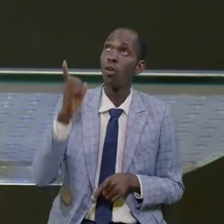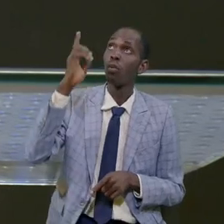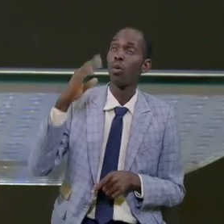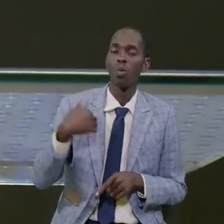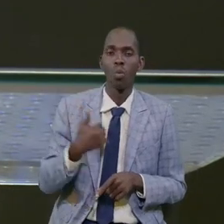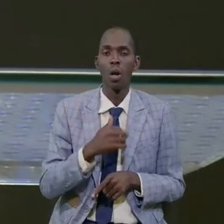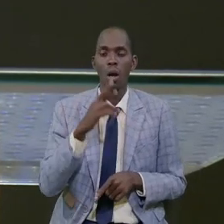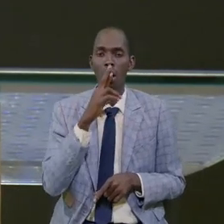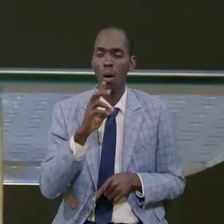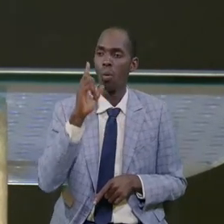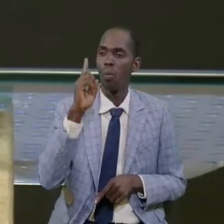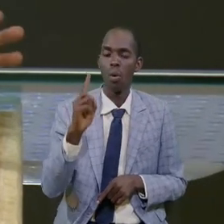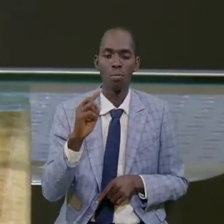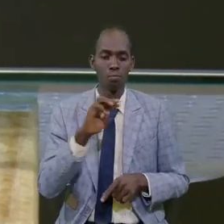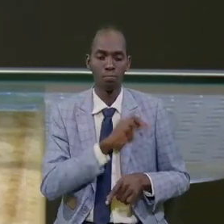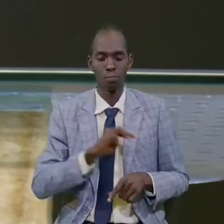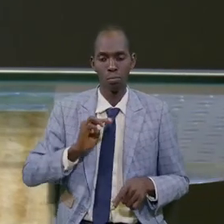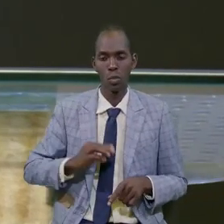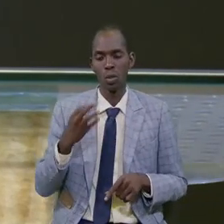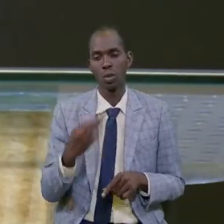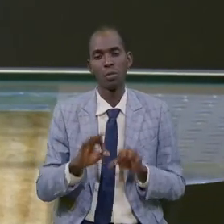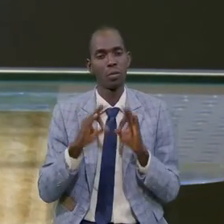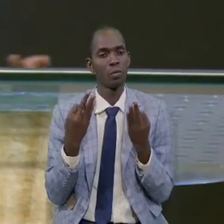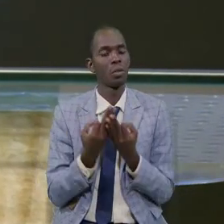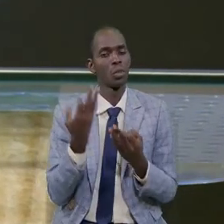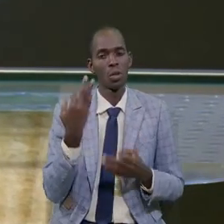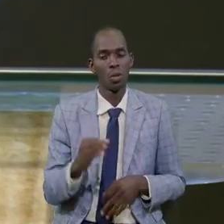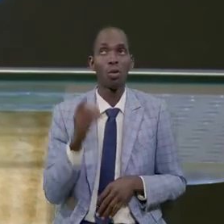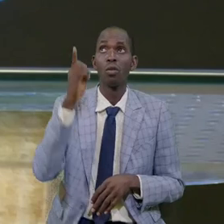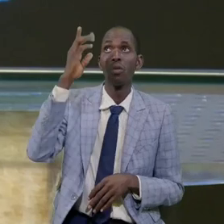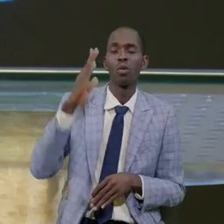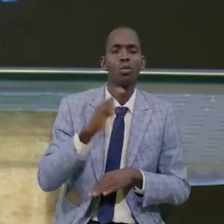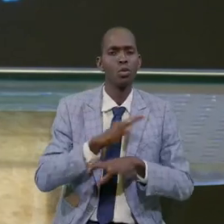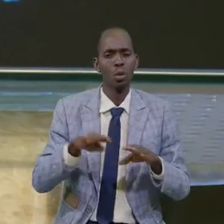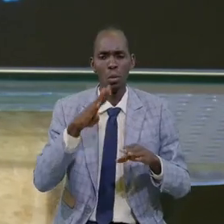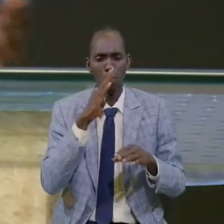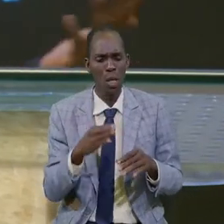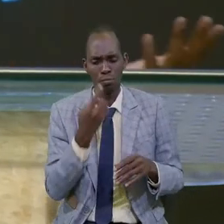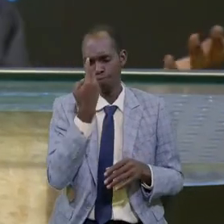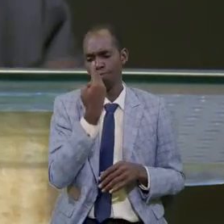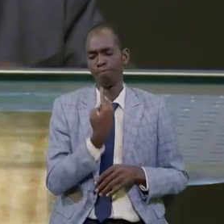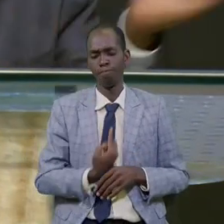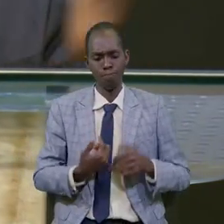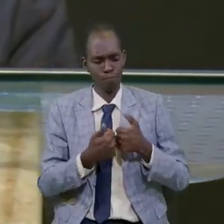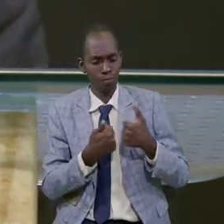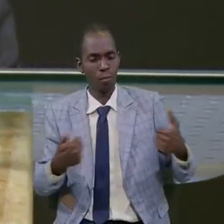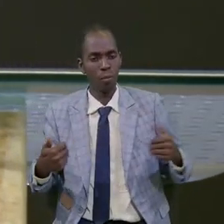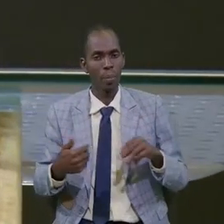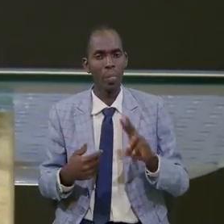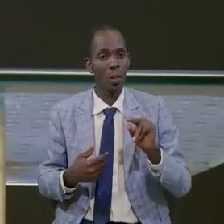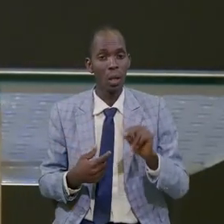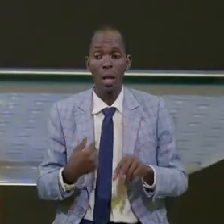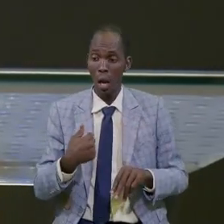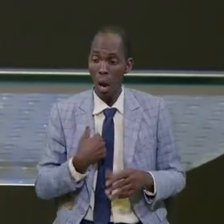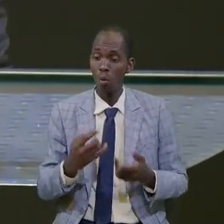de la famille de Dieu. Il ne faut pas mener une vie isolée dans le sens que je vais faire ceci, je